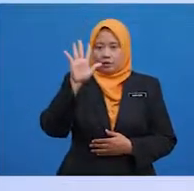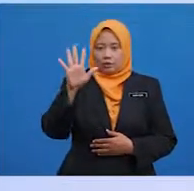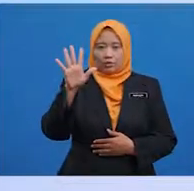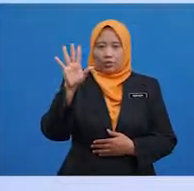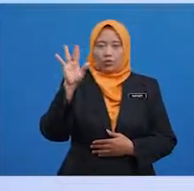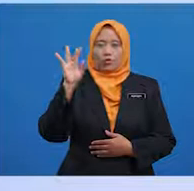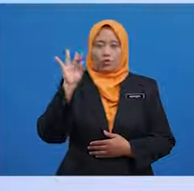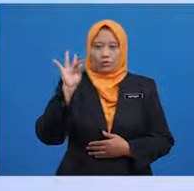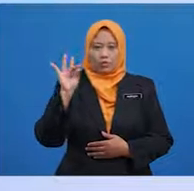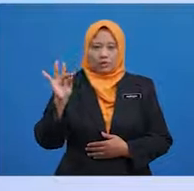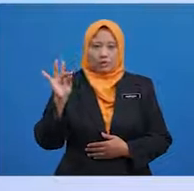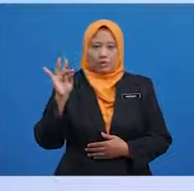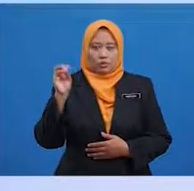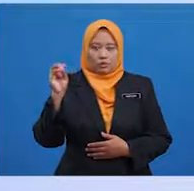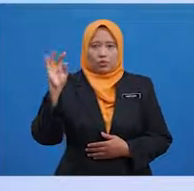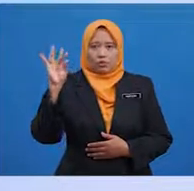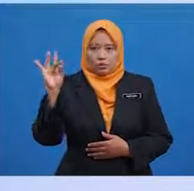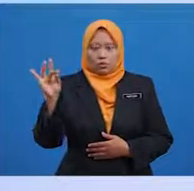5,757 adalah perempuan.